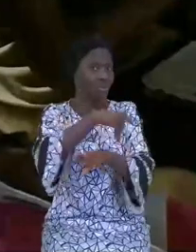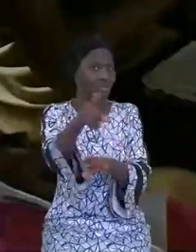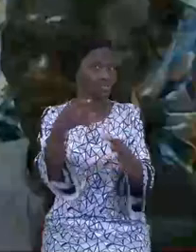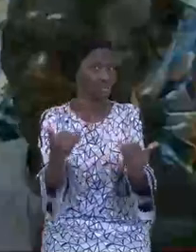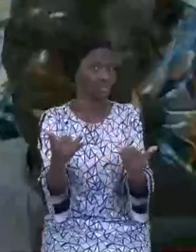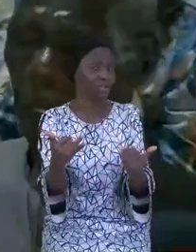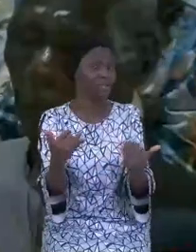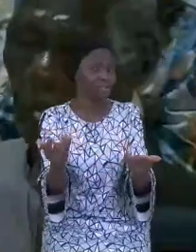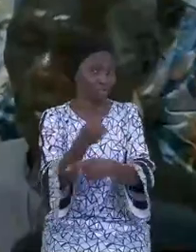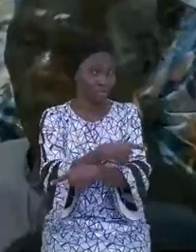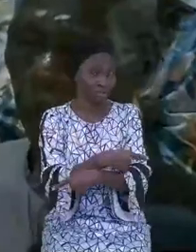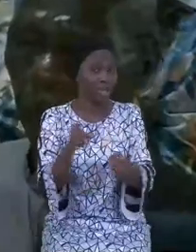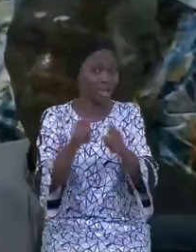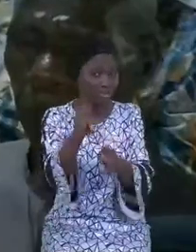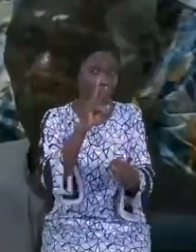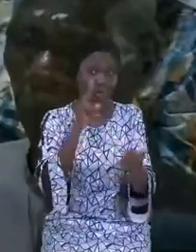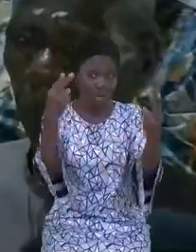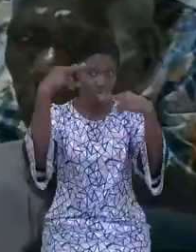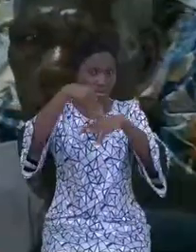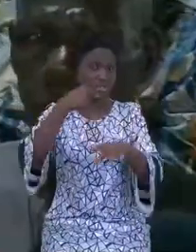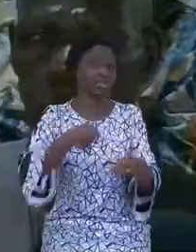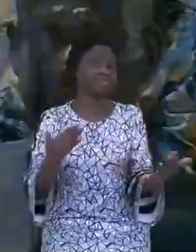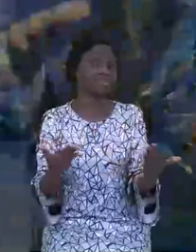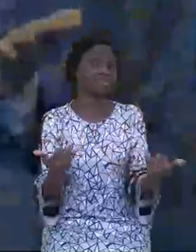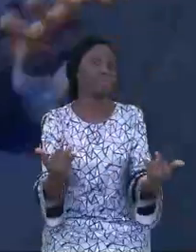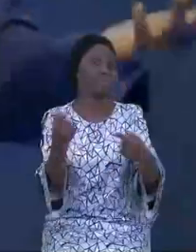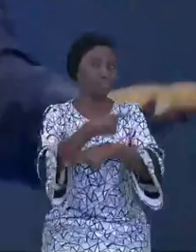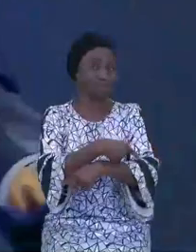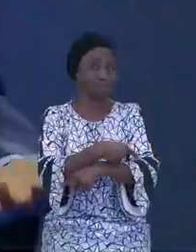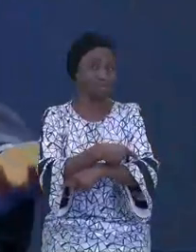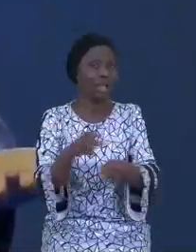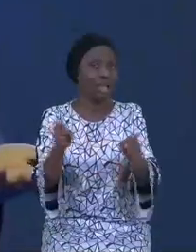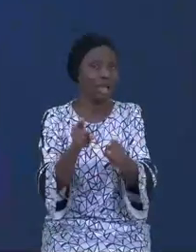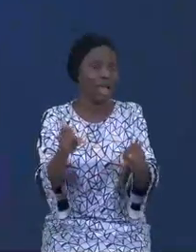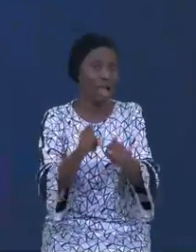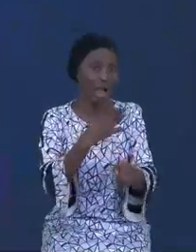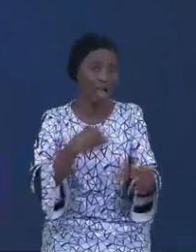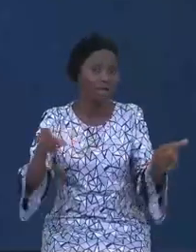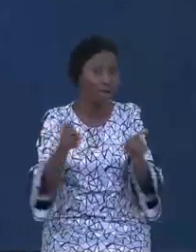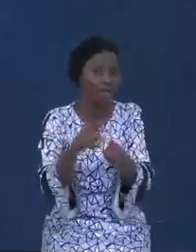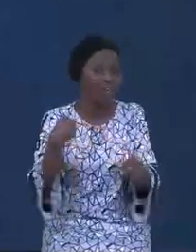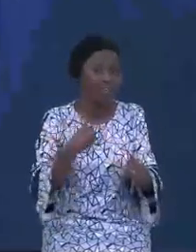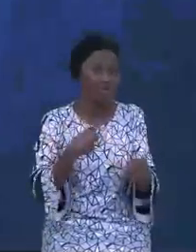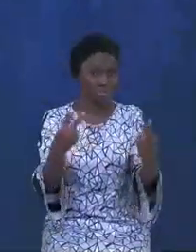Comme je te vois là-bas. Et une fois que nous connectés, nous n'avons pas besoin d'avoir une touche physique. Je